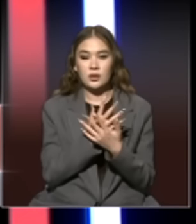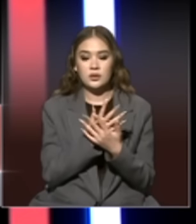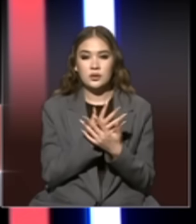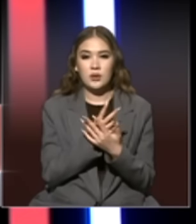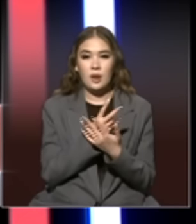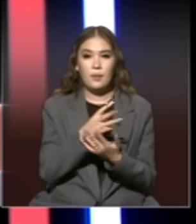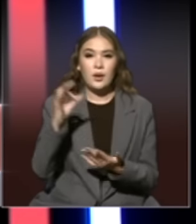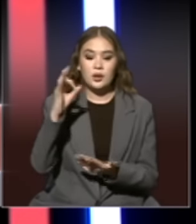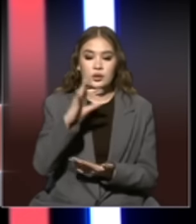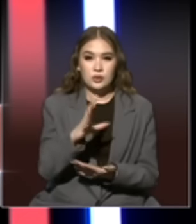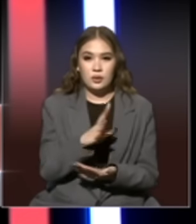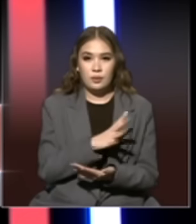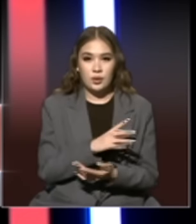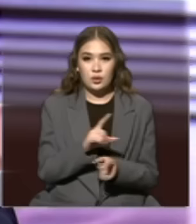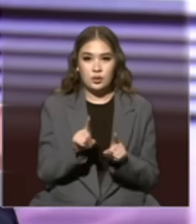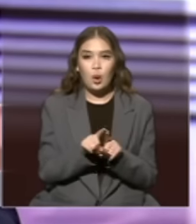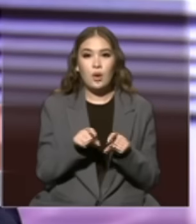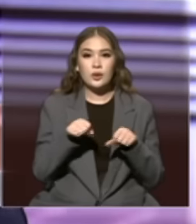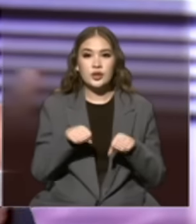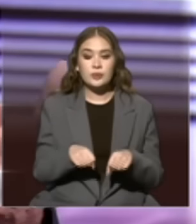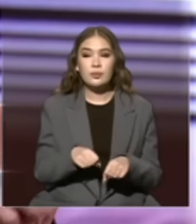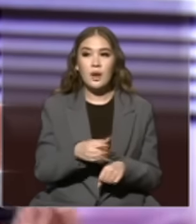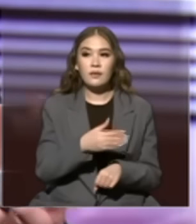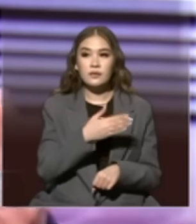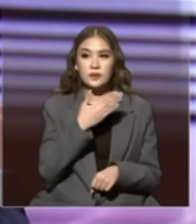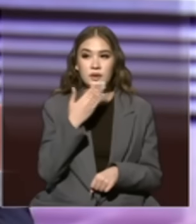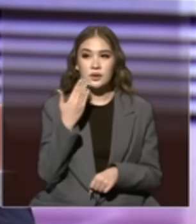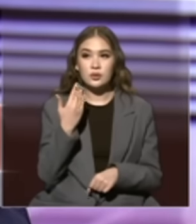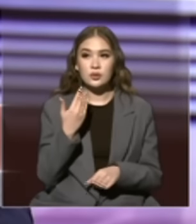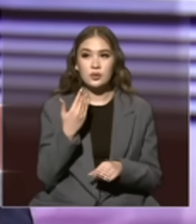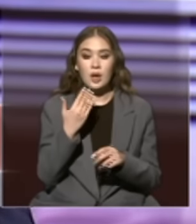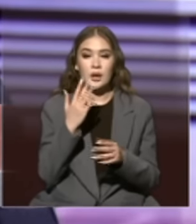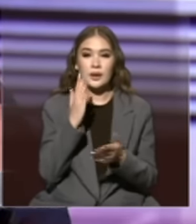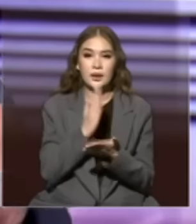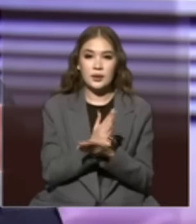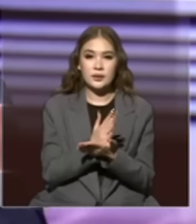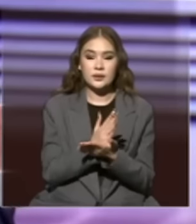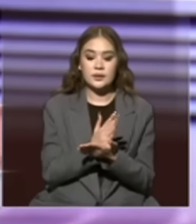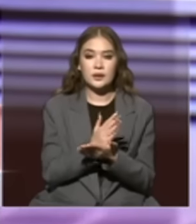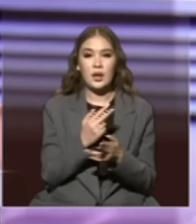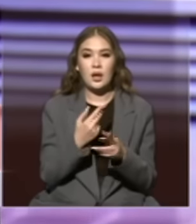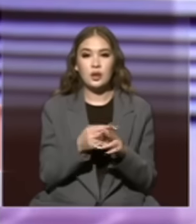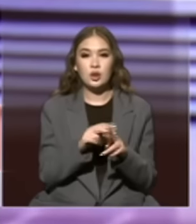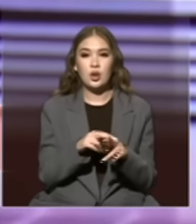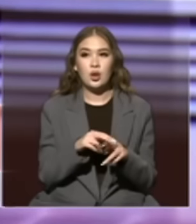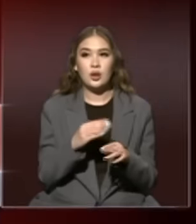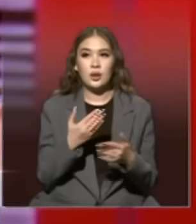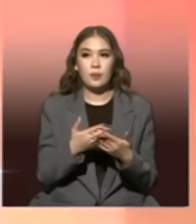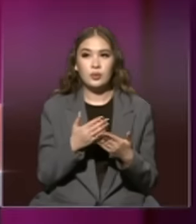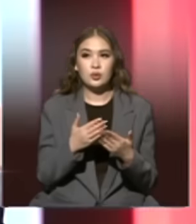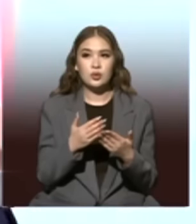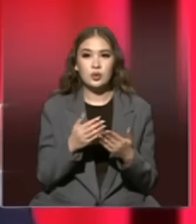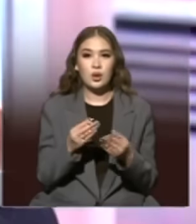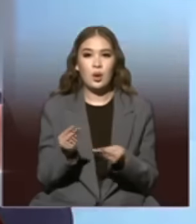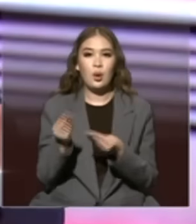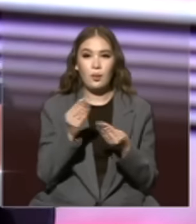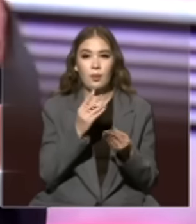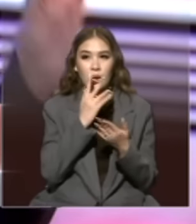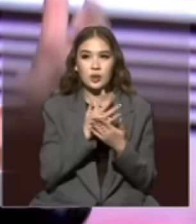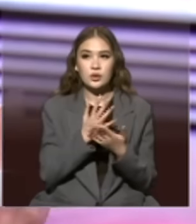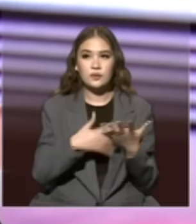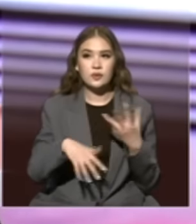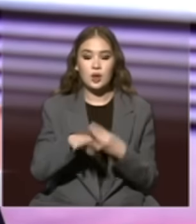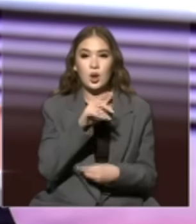үйінен келіп оны көріп жатқан жоқ қой, бірақ құқығы бар. Оның кім ол сотқа барып жүреді, сол емес пе? А вот үйіне апарып беріп көрсетіп еді. Жұрттың